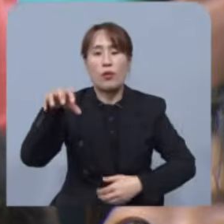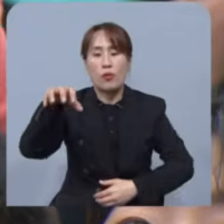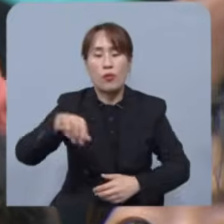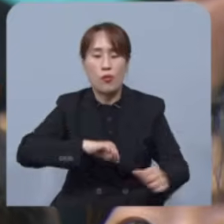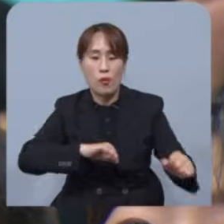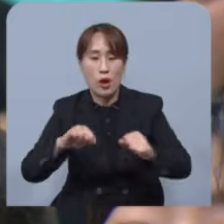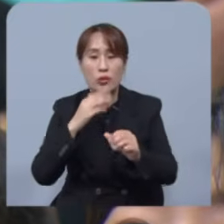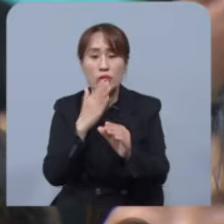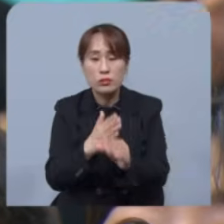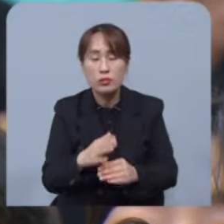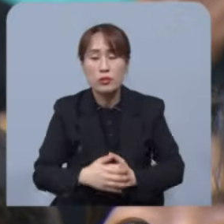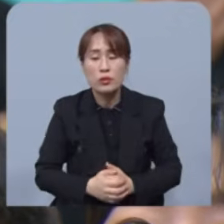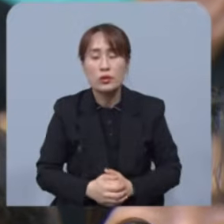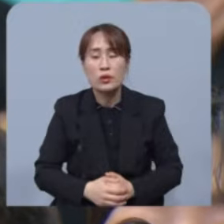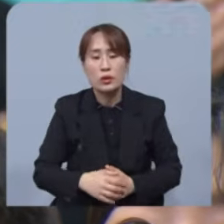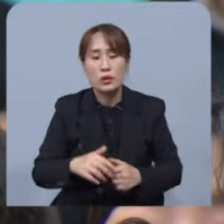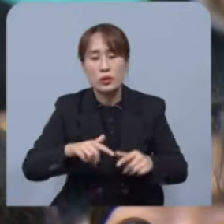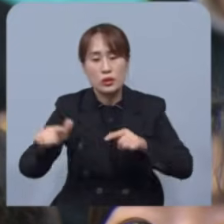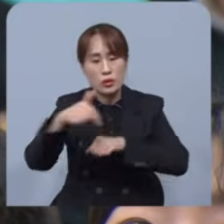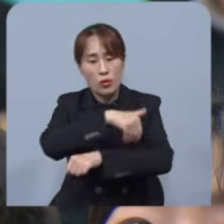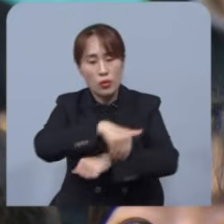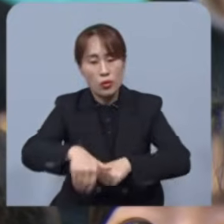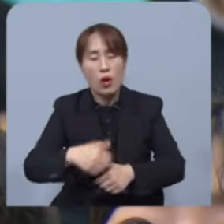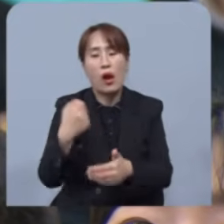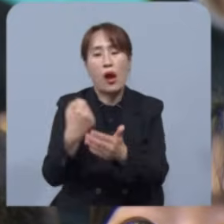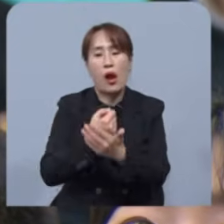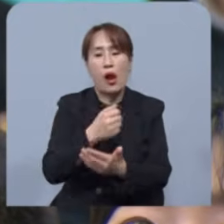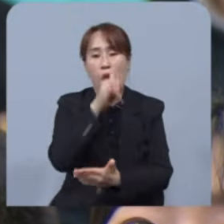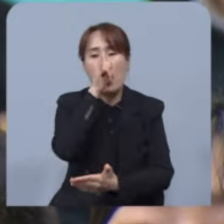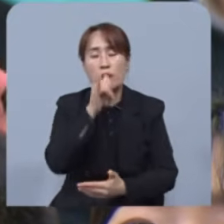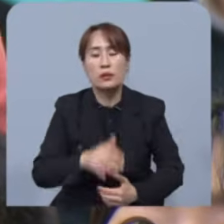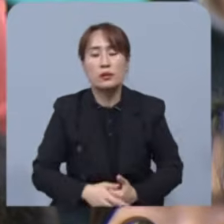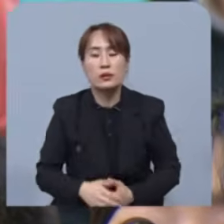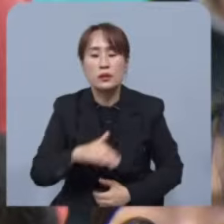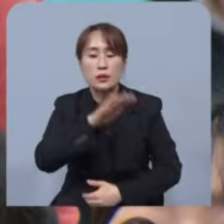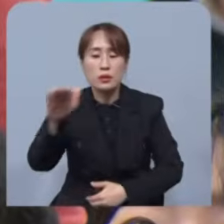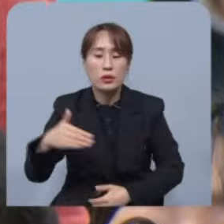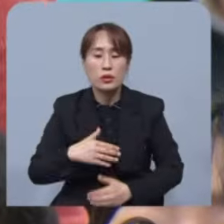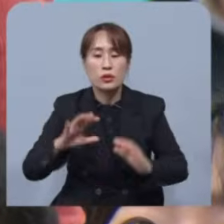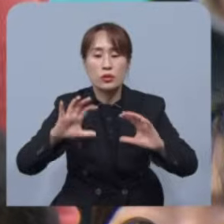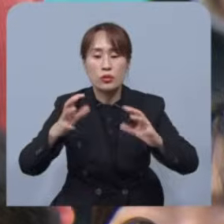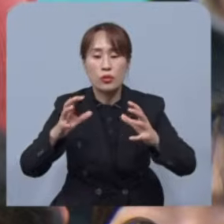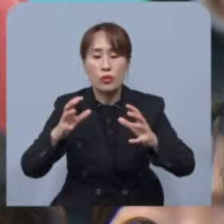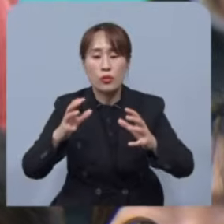뛰다 보니까 정책적으로 아쉬운 부분이 되게 많았는데요. 저희 최근에